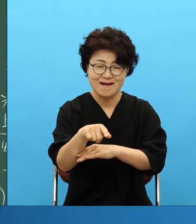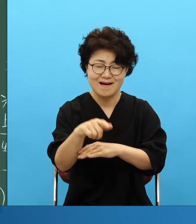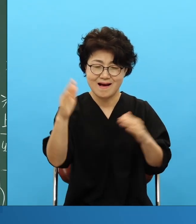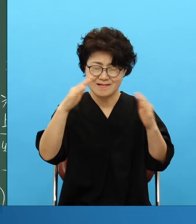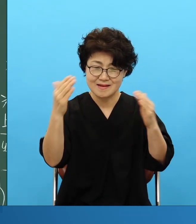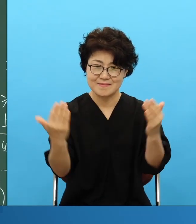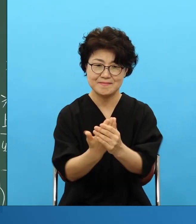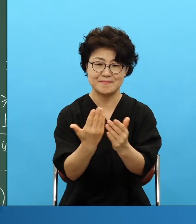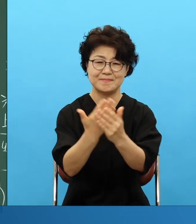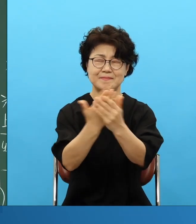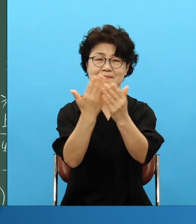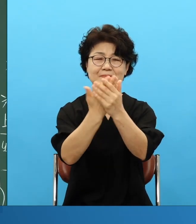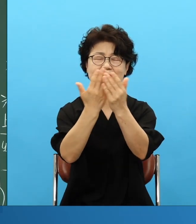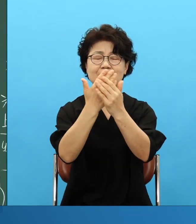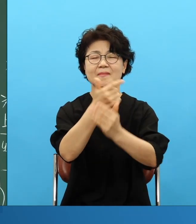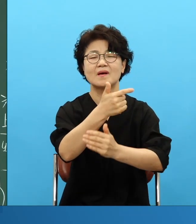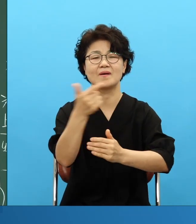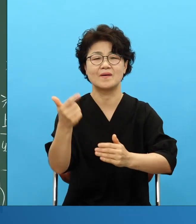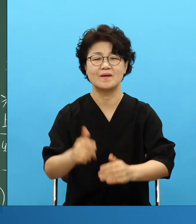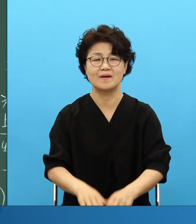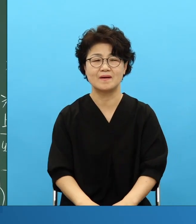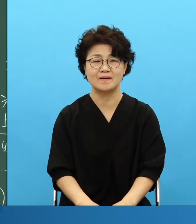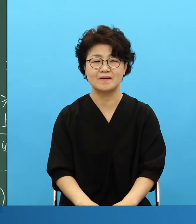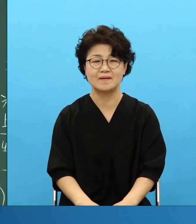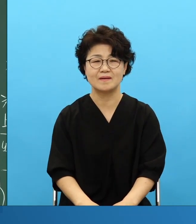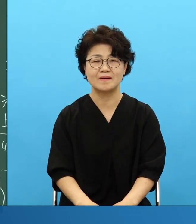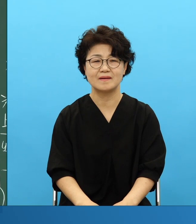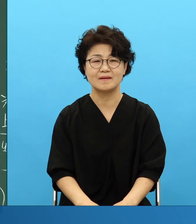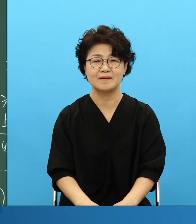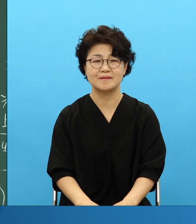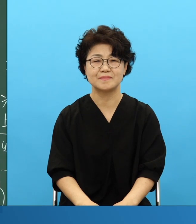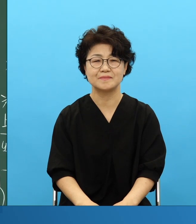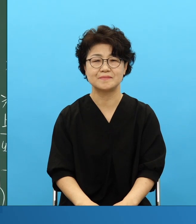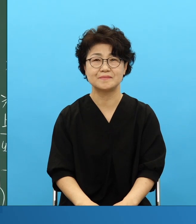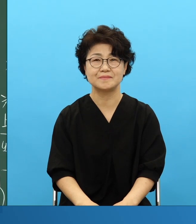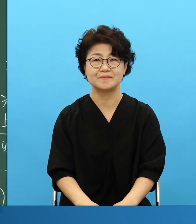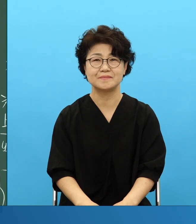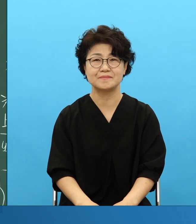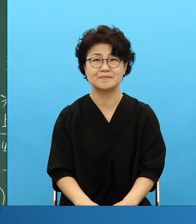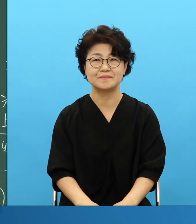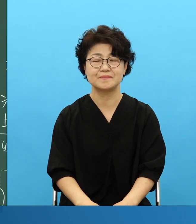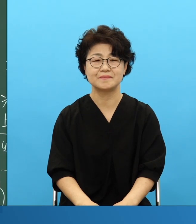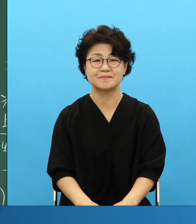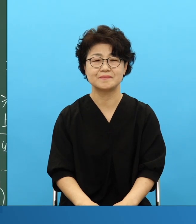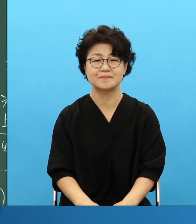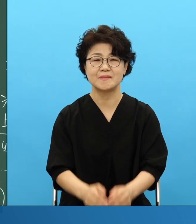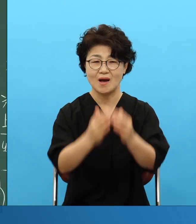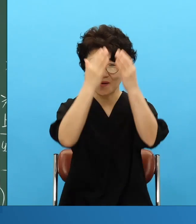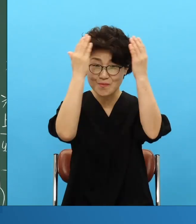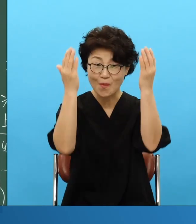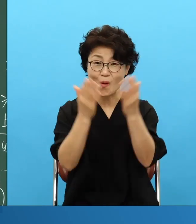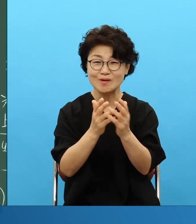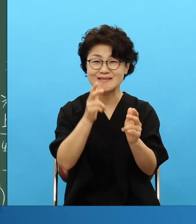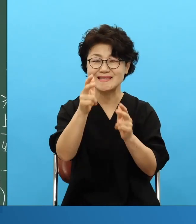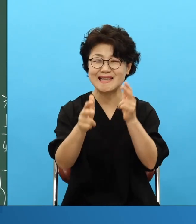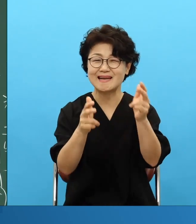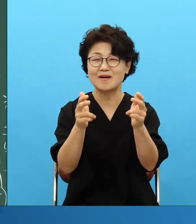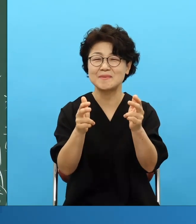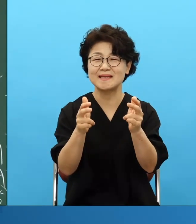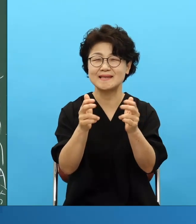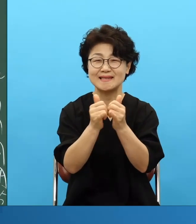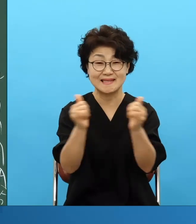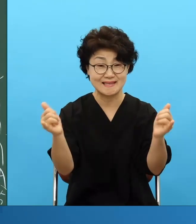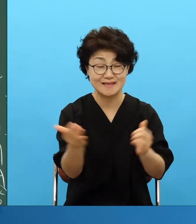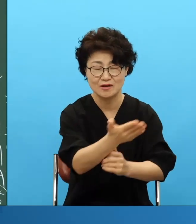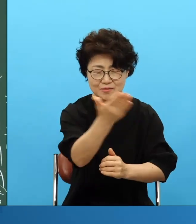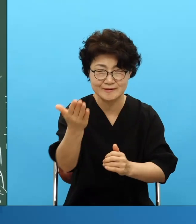something big that I did. 모든 산업인들에게 하나님의 나라 이만한 축복. To all the business people, the blessing